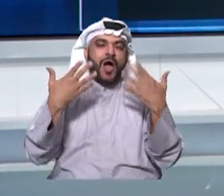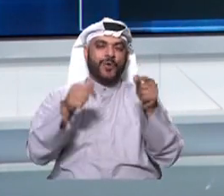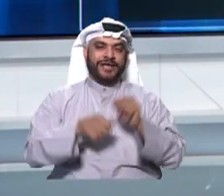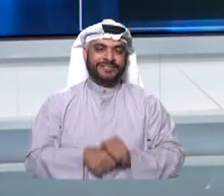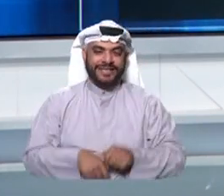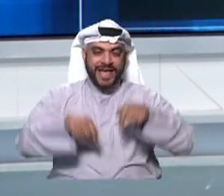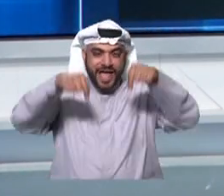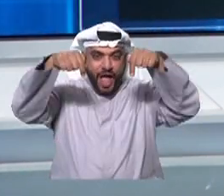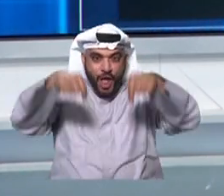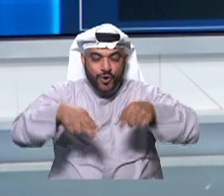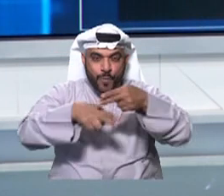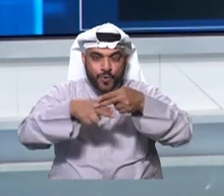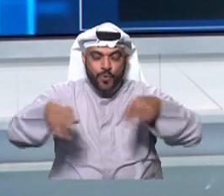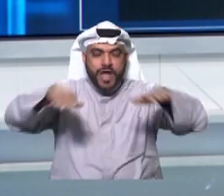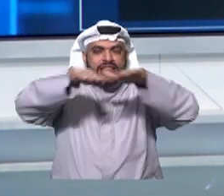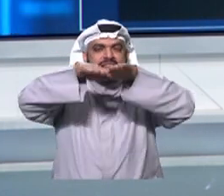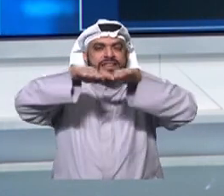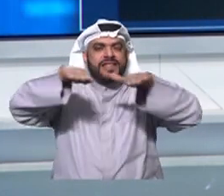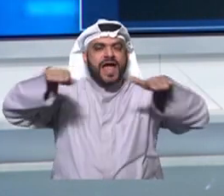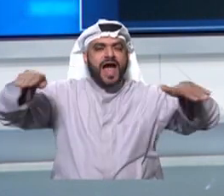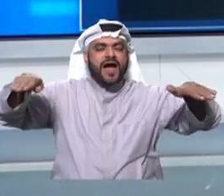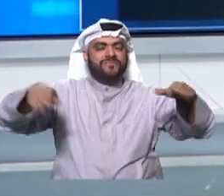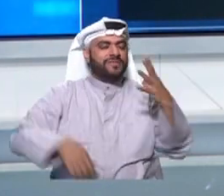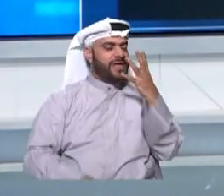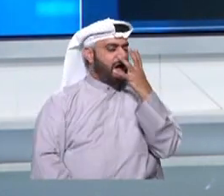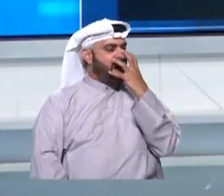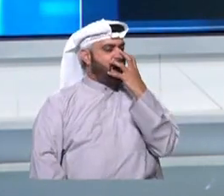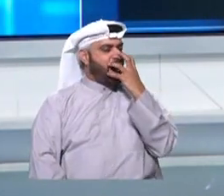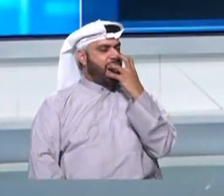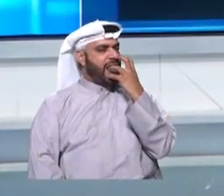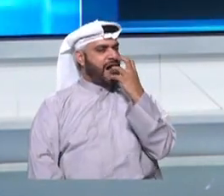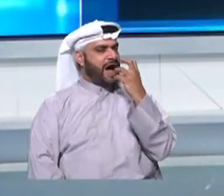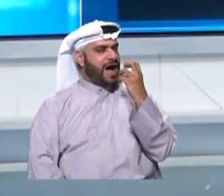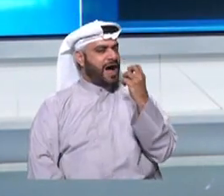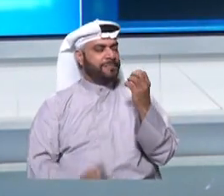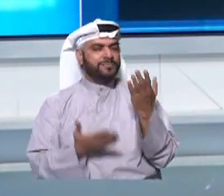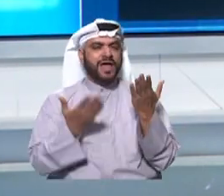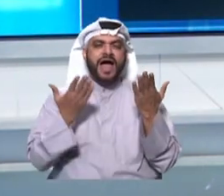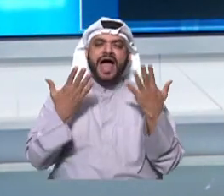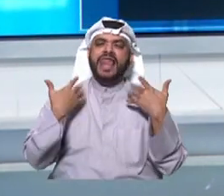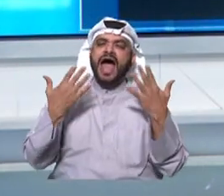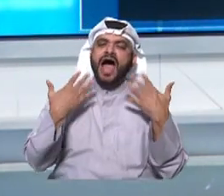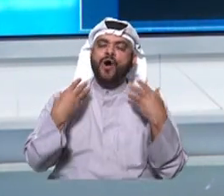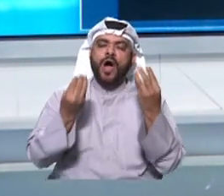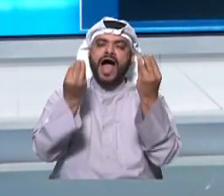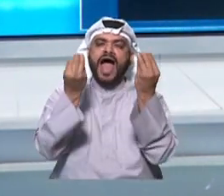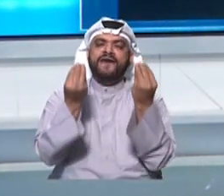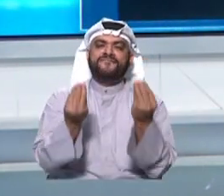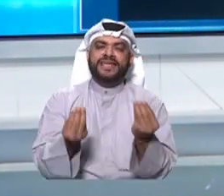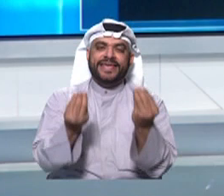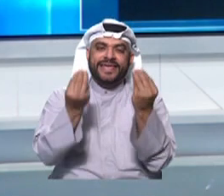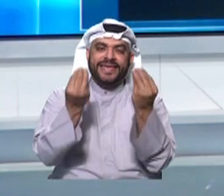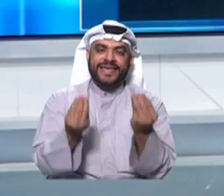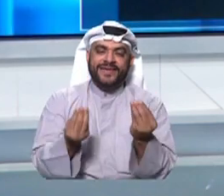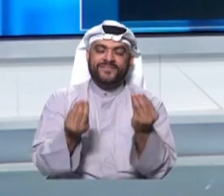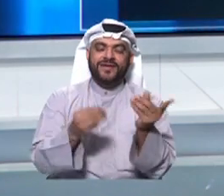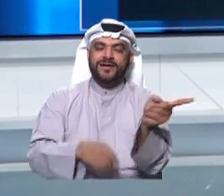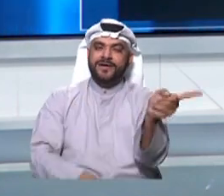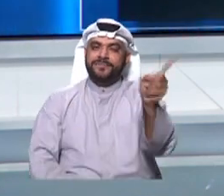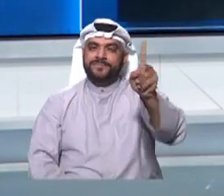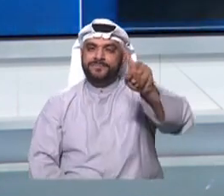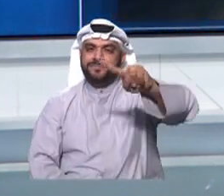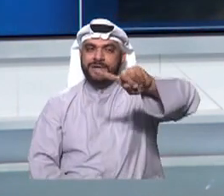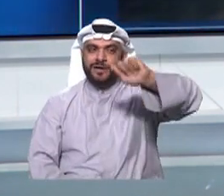اليوم مستقرة ودافية ورياح متقلبة الاتجاه إلى شمالية غربية خفيفة إلى معتدلة السرعة، سرعتها من